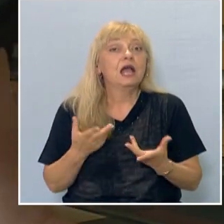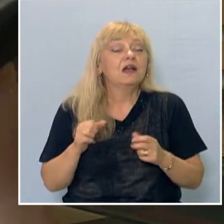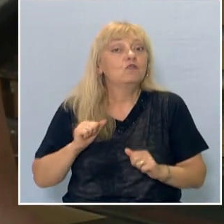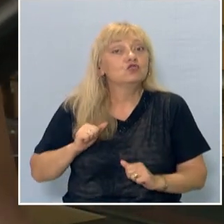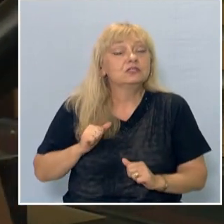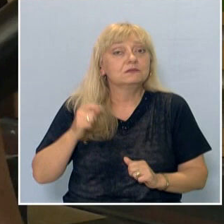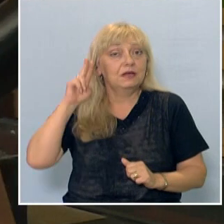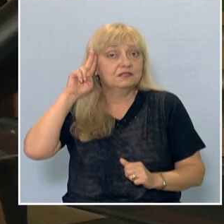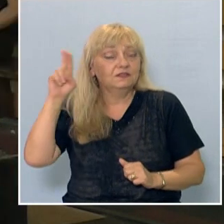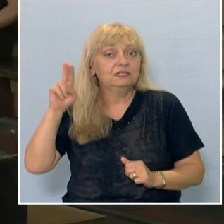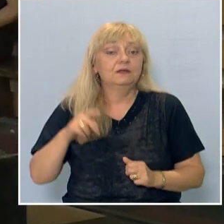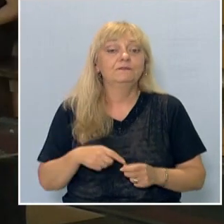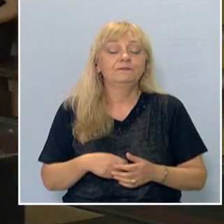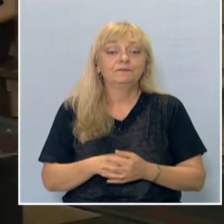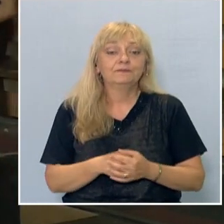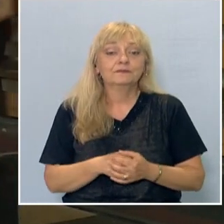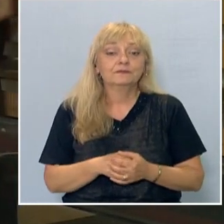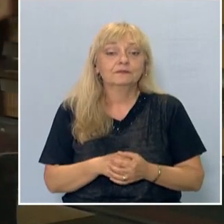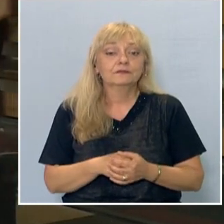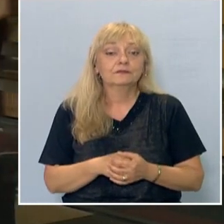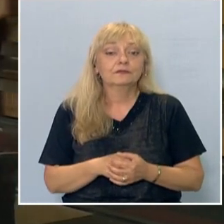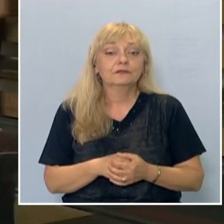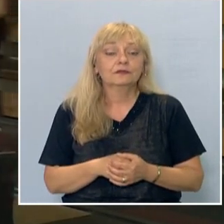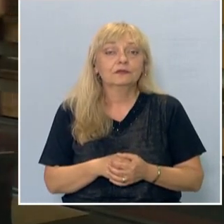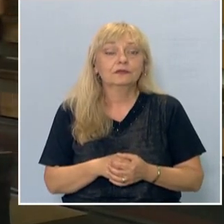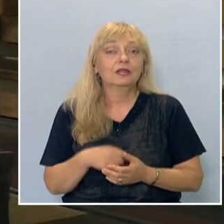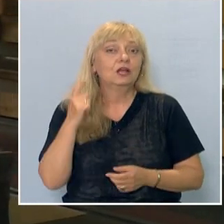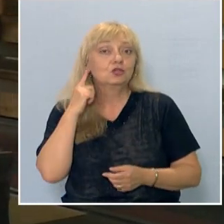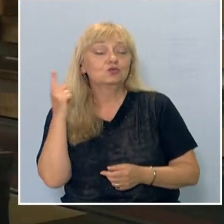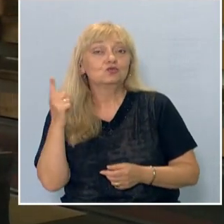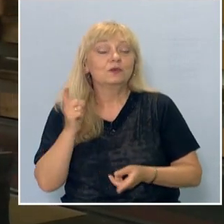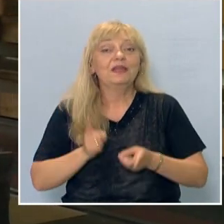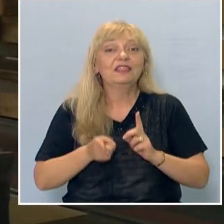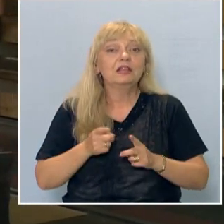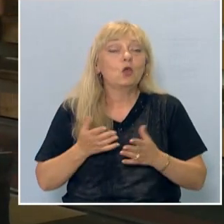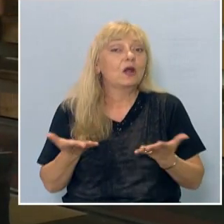спазвате това, което ви казват и в залата? Ами, да слушаме тренера какво трябва да правим.